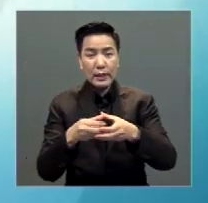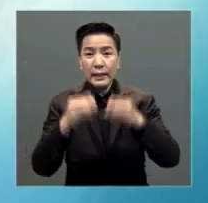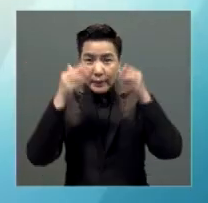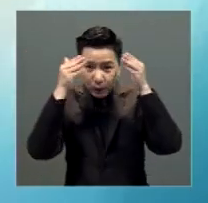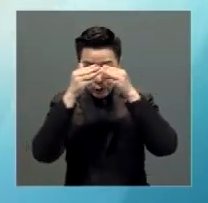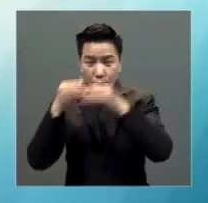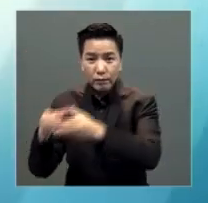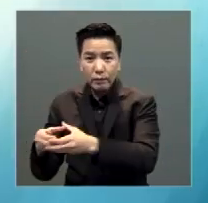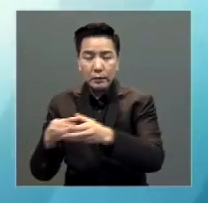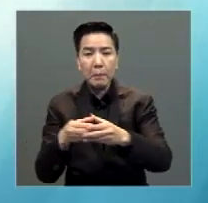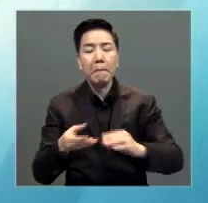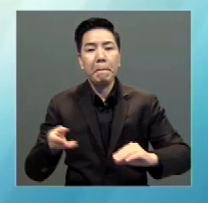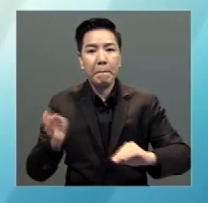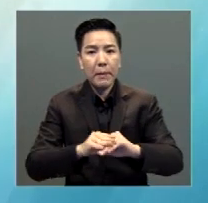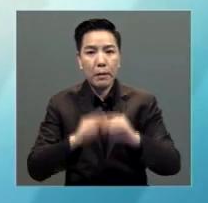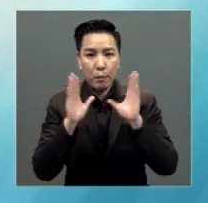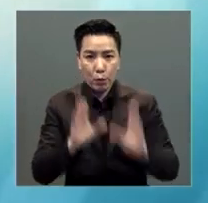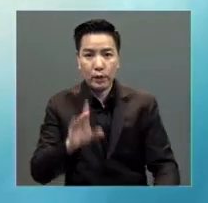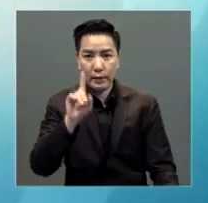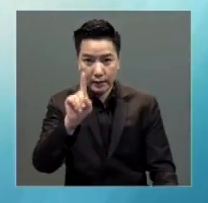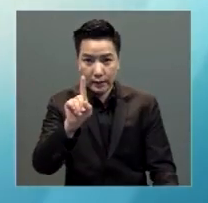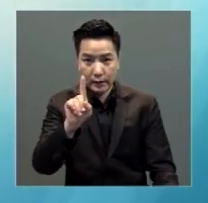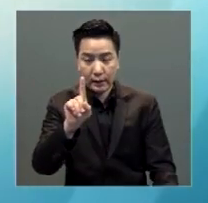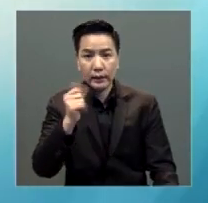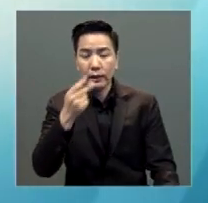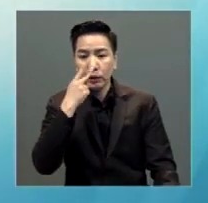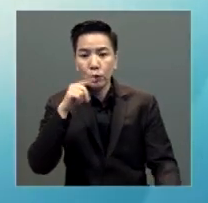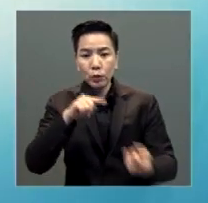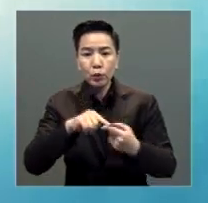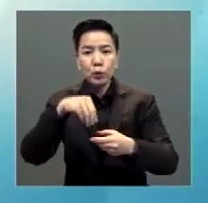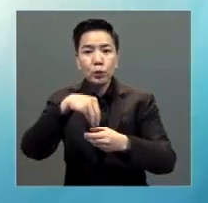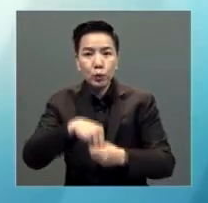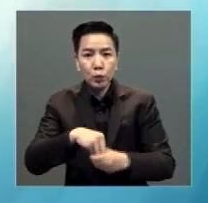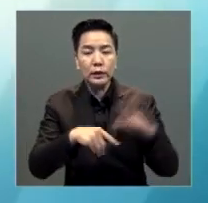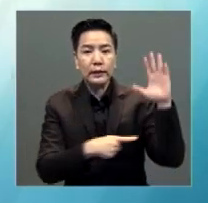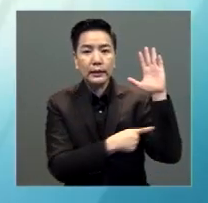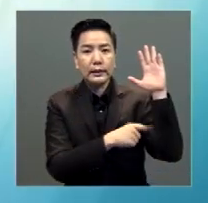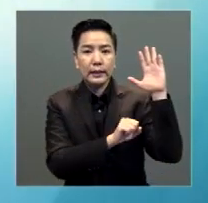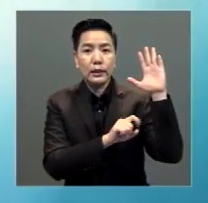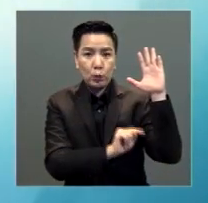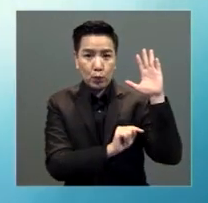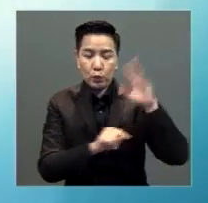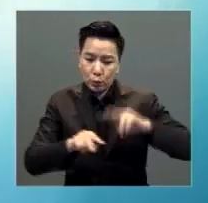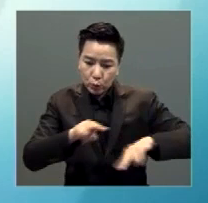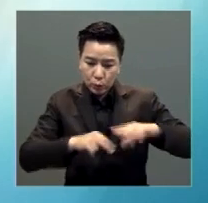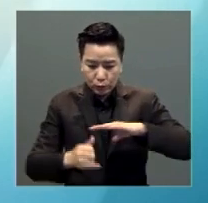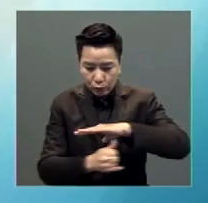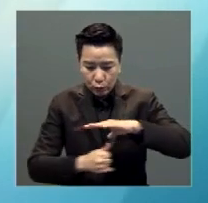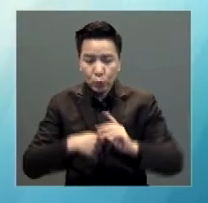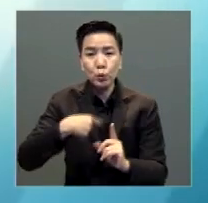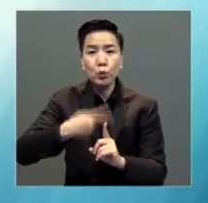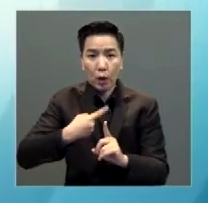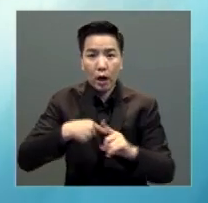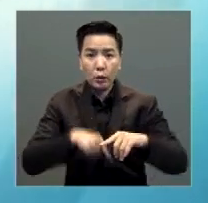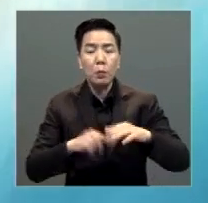นีเซียเพิ่มขึ้นมาอีก1รายนะครับตอนนี้ใช้พื้นที่คือที่จังหวัดสตูลนะครับในการที่จะเป็น State Quarantine